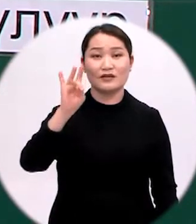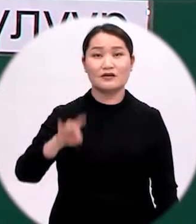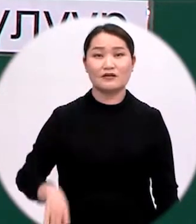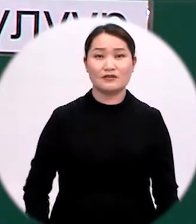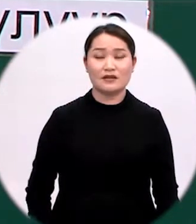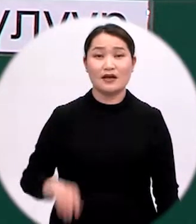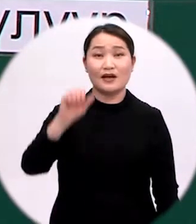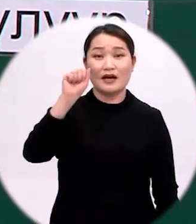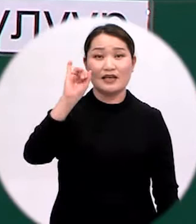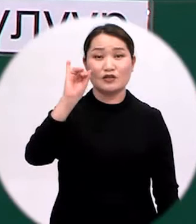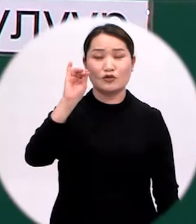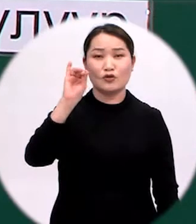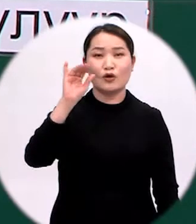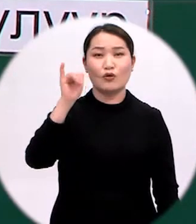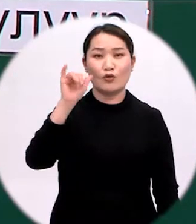Аюш.